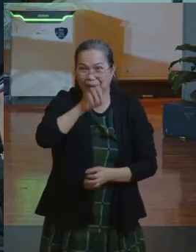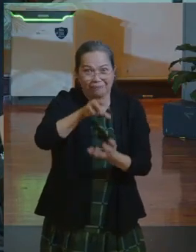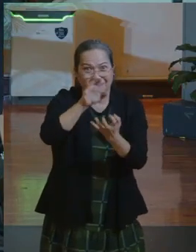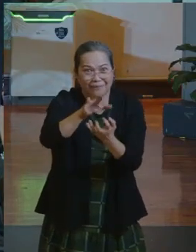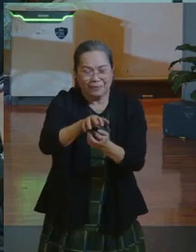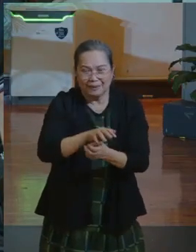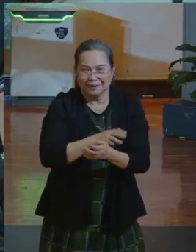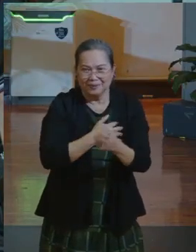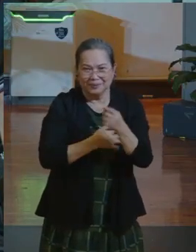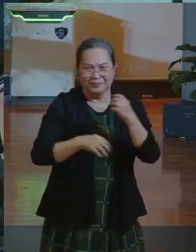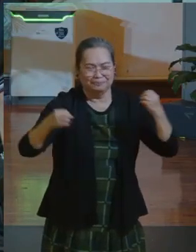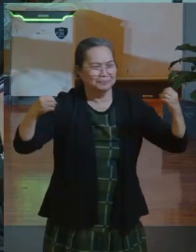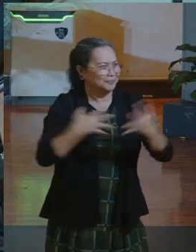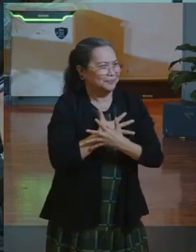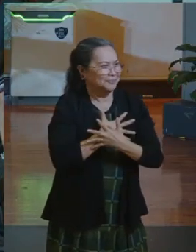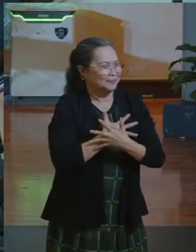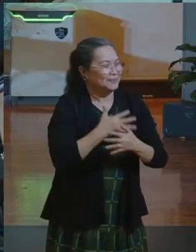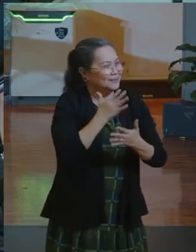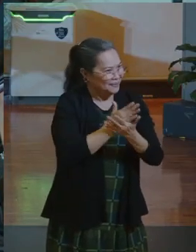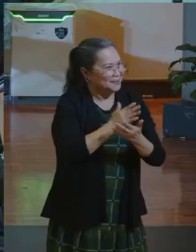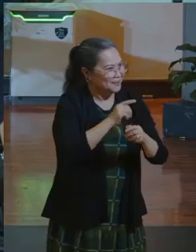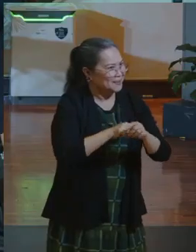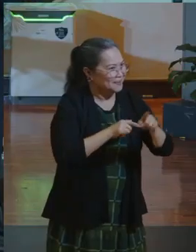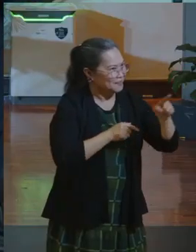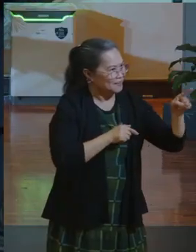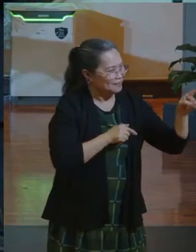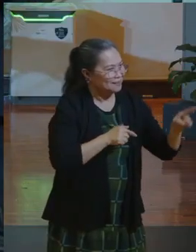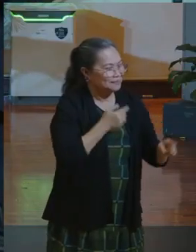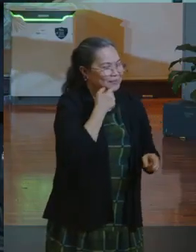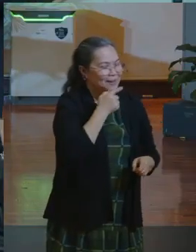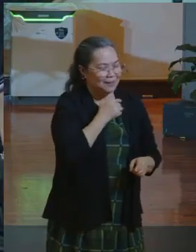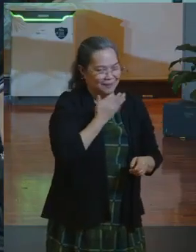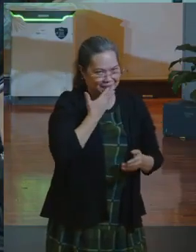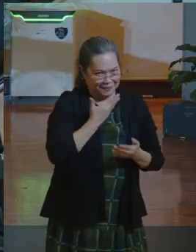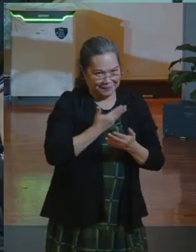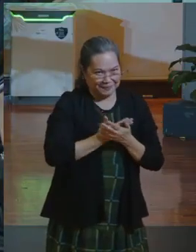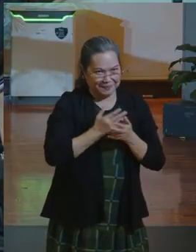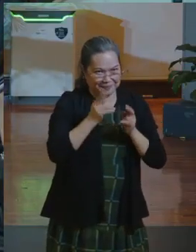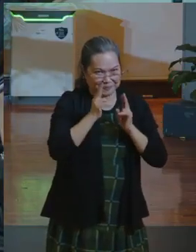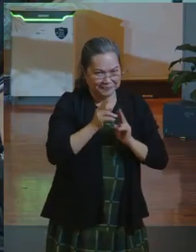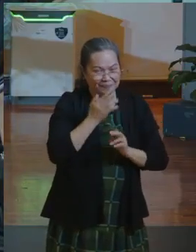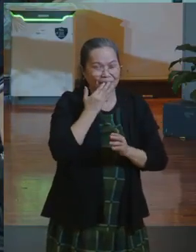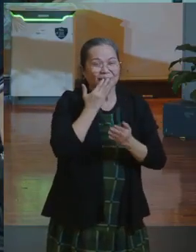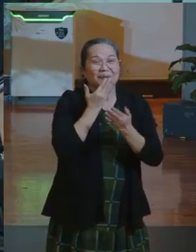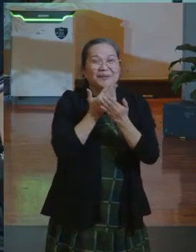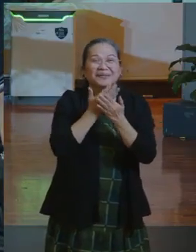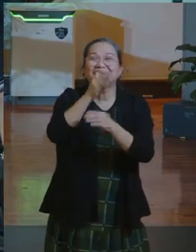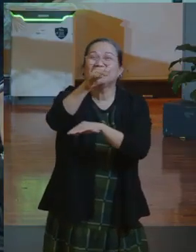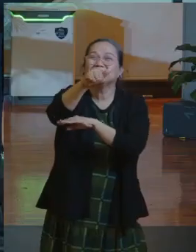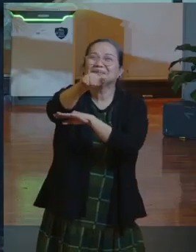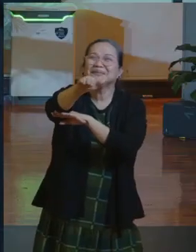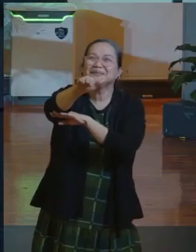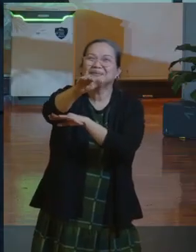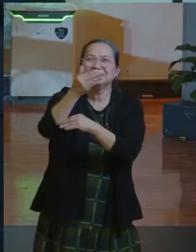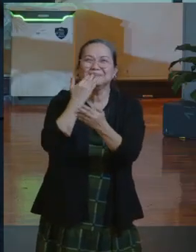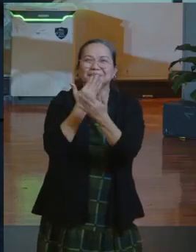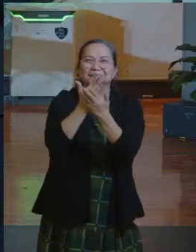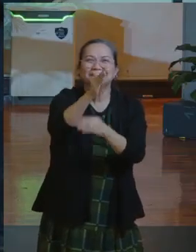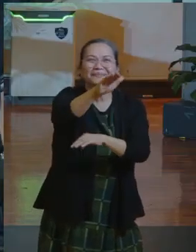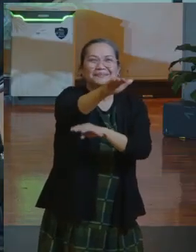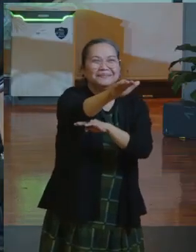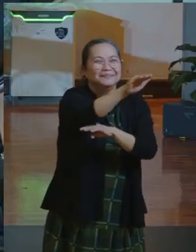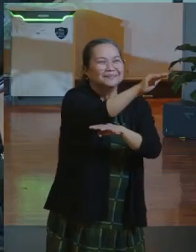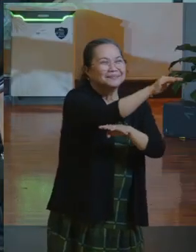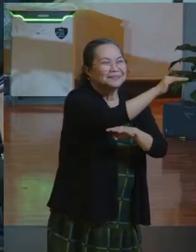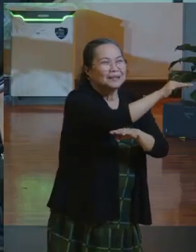Kung minsan, pagalang kayong magpapaalam, magandang hapon po.